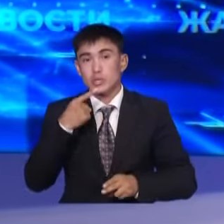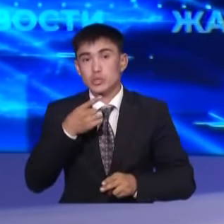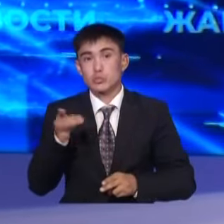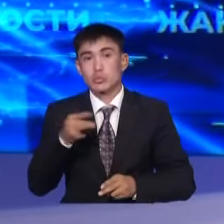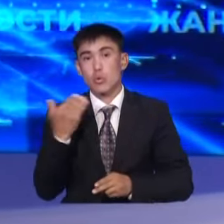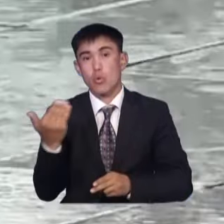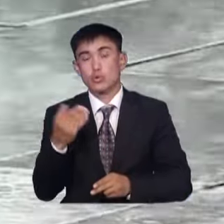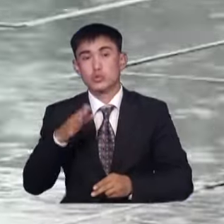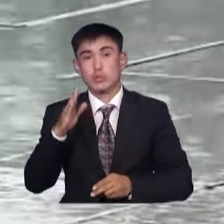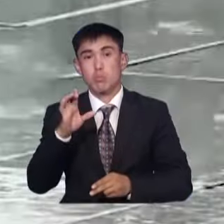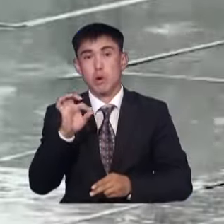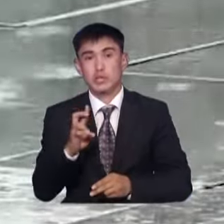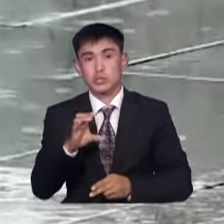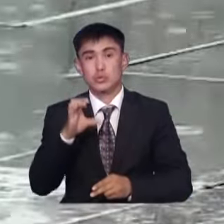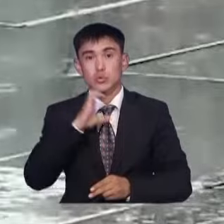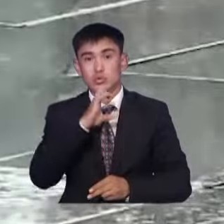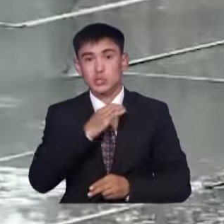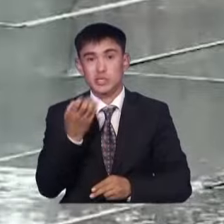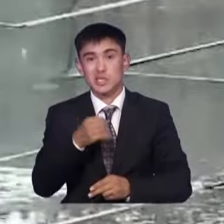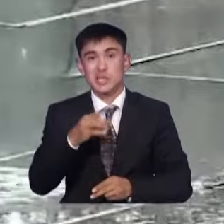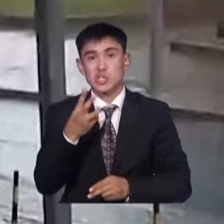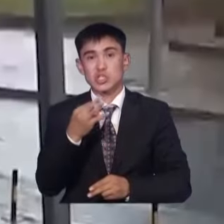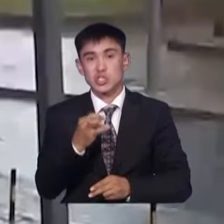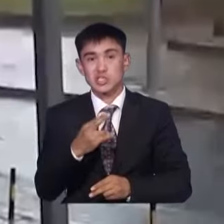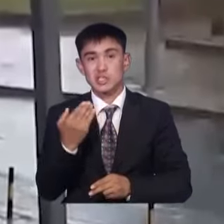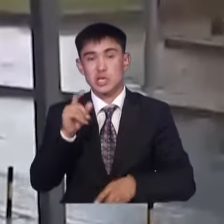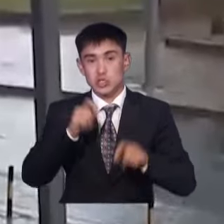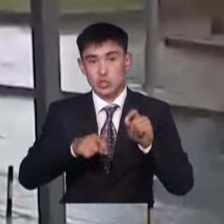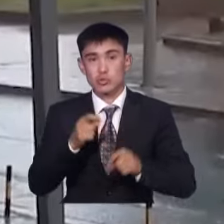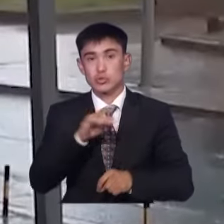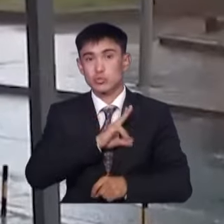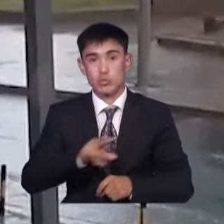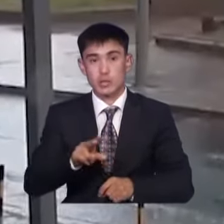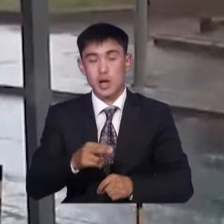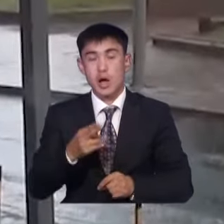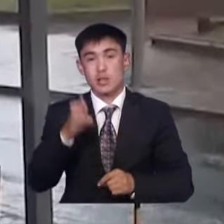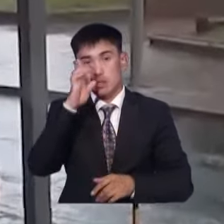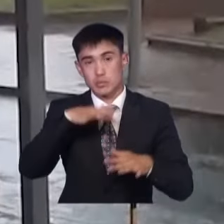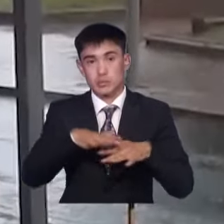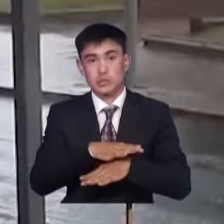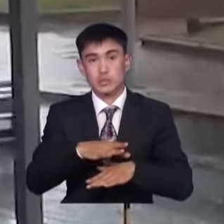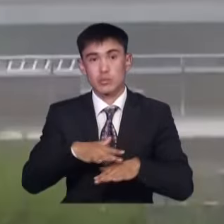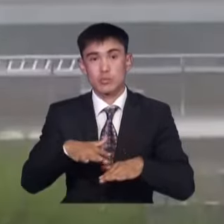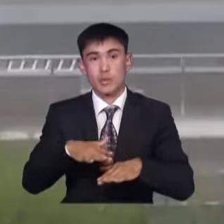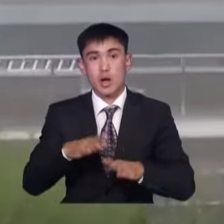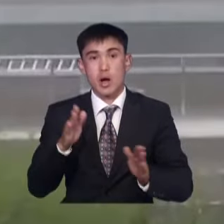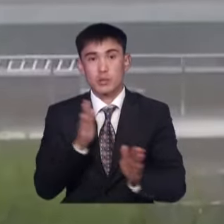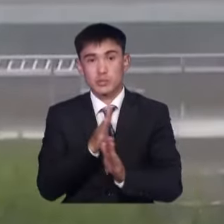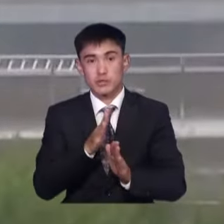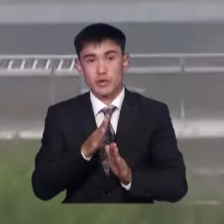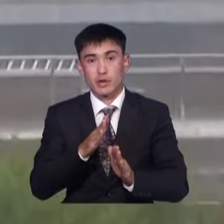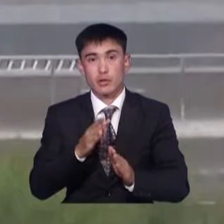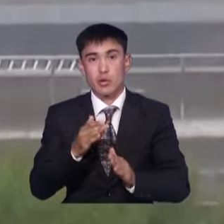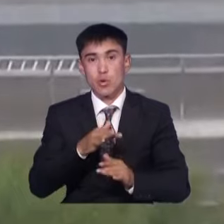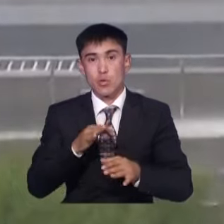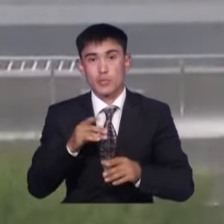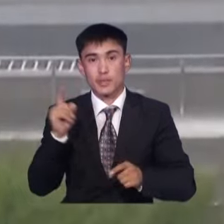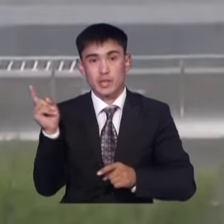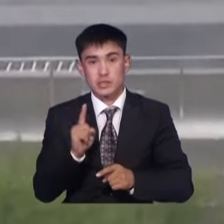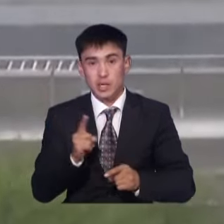республиканың оңтүстік батысы, солтүстігінде және шығысында ғана жауын-шашын болмайды. Ал еліміздің басым бөлігінде атмосфералық фронттардың